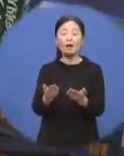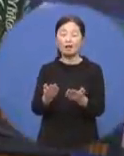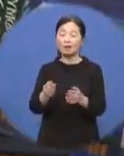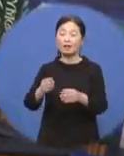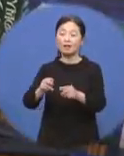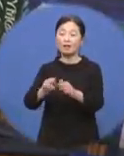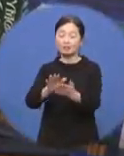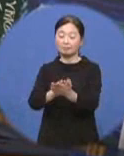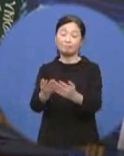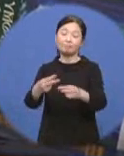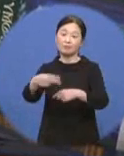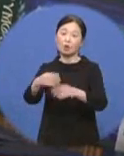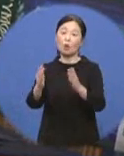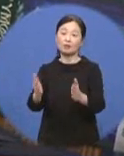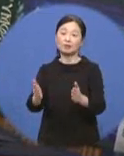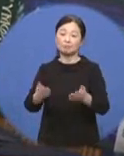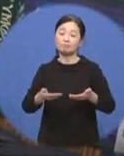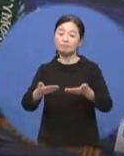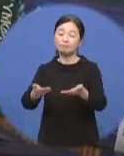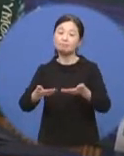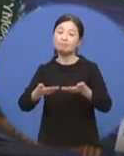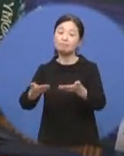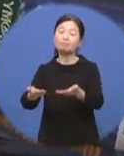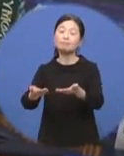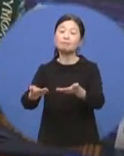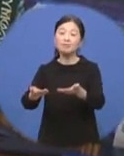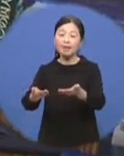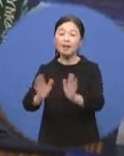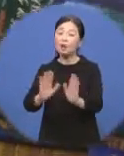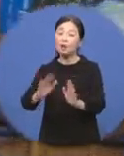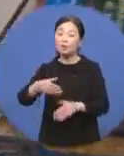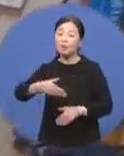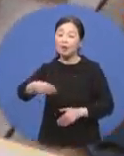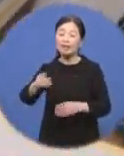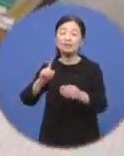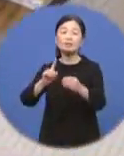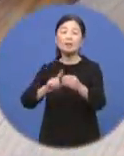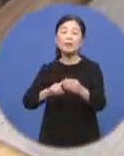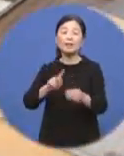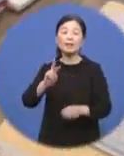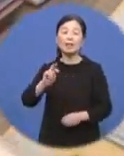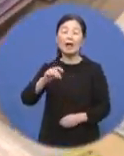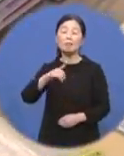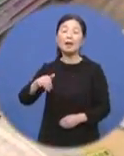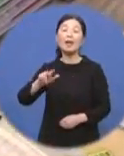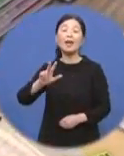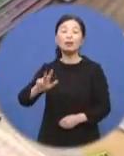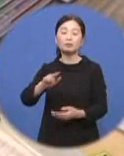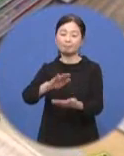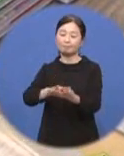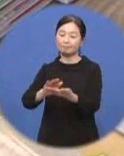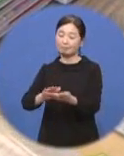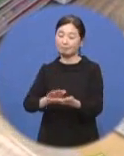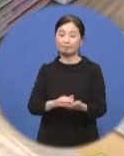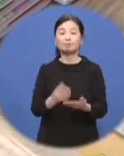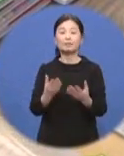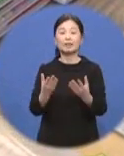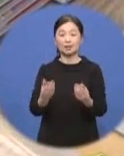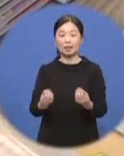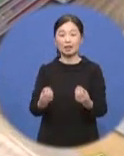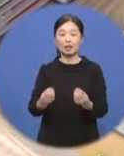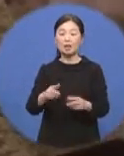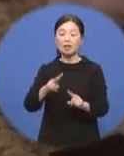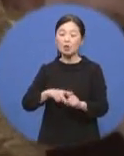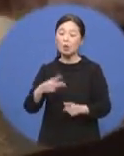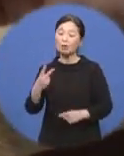どもたちに貸し出すためのラベル貼りなどの作業が行われました。 小学2年生と4年生の子どもを持つ図